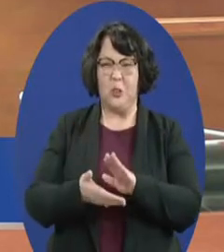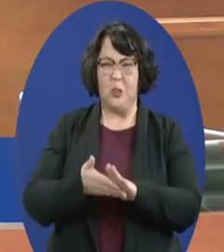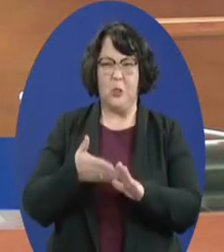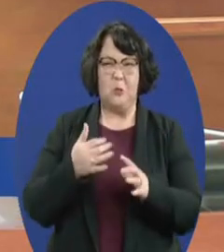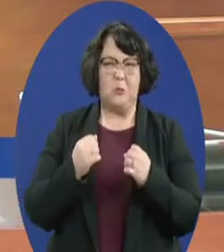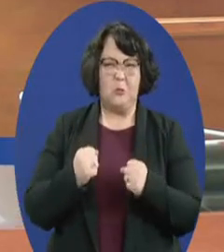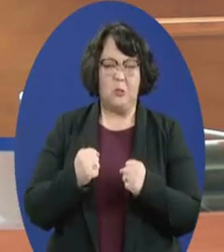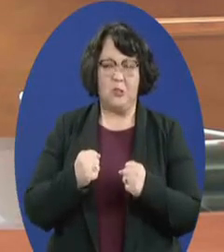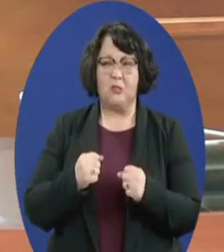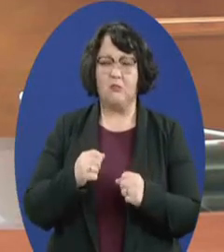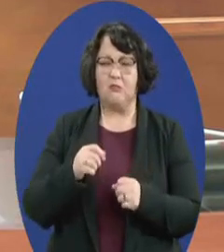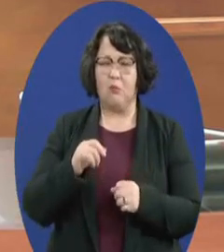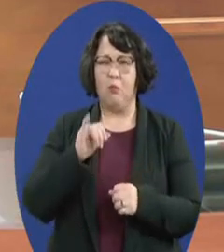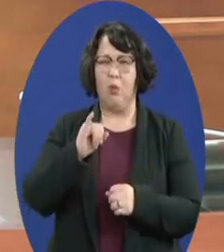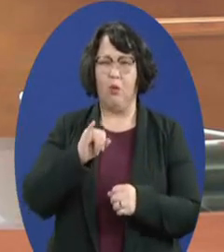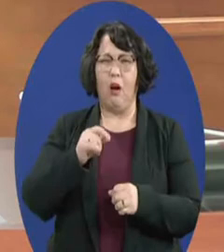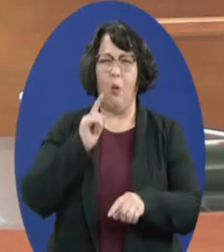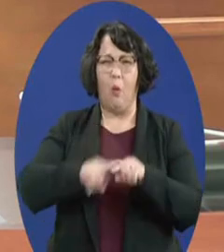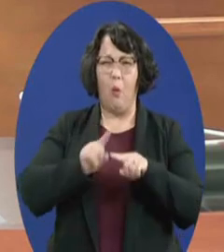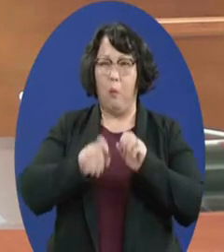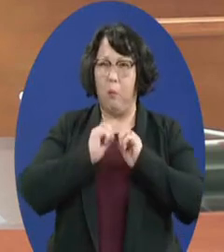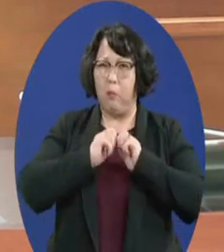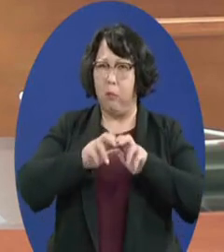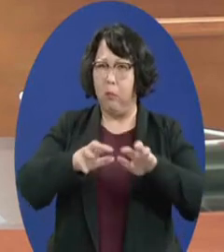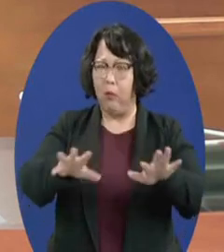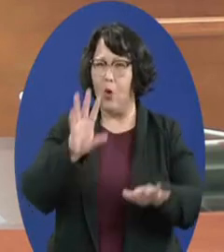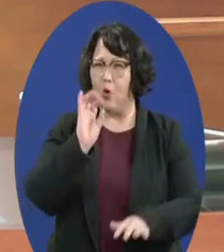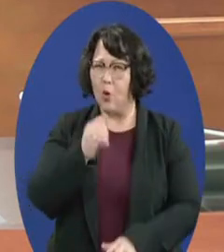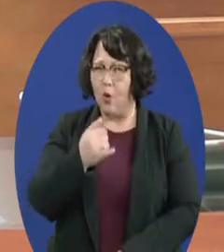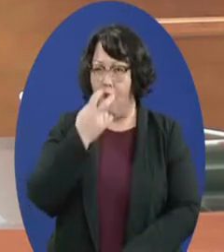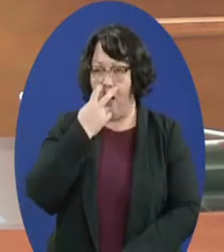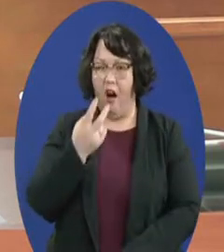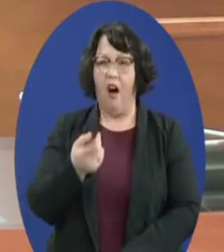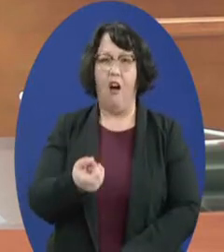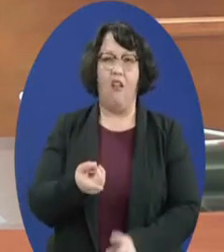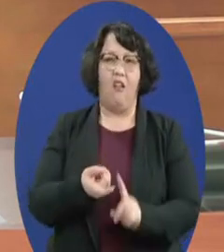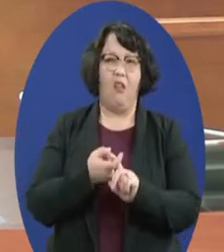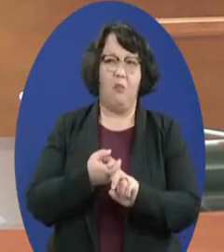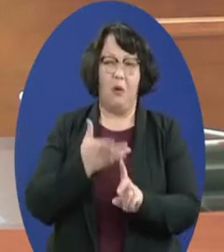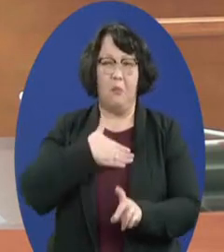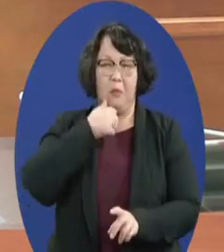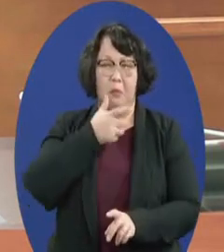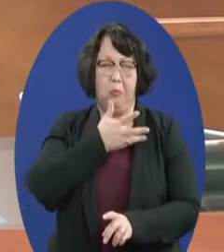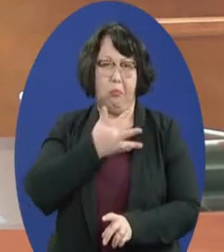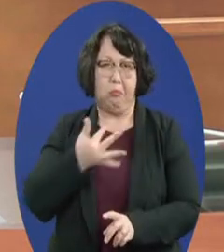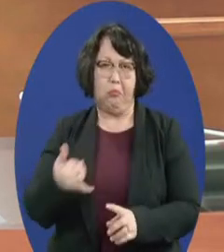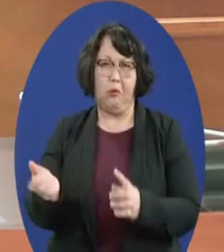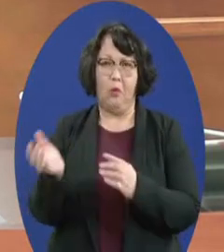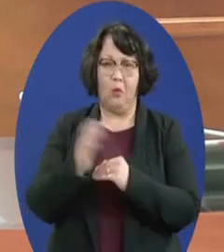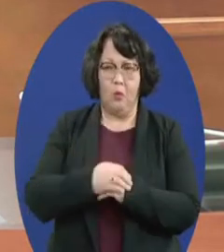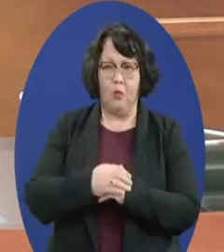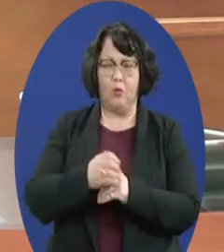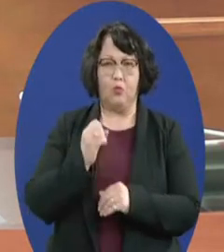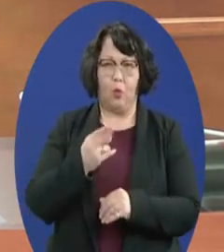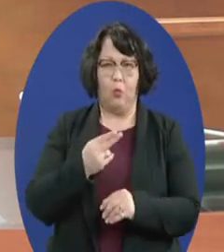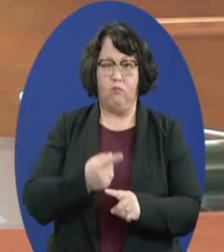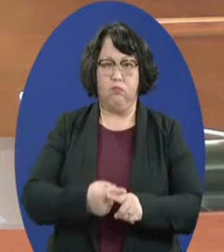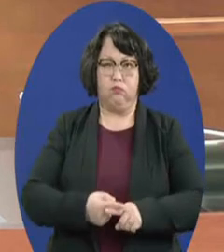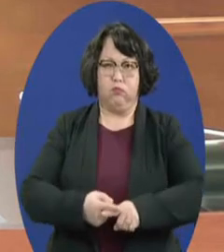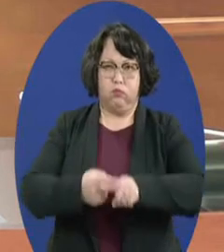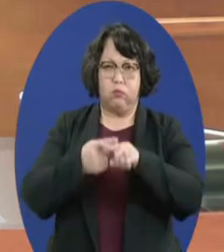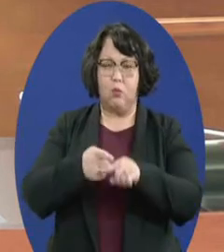энэ өвчлөл хурдтай нэмэгдэх, тархах, за хүнд өвчний тоо бас нэмэгдэх, нас оролтын